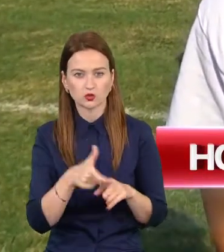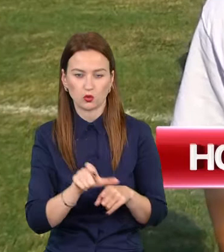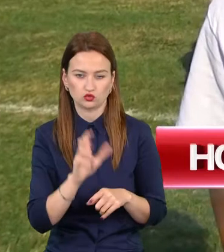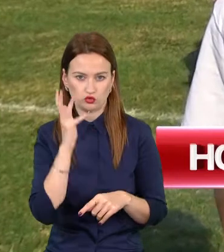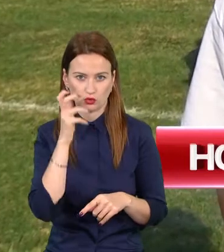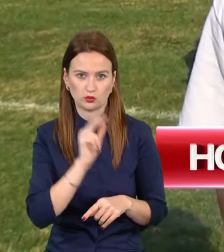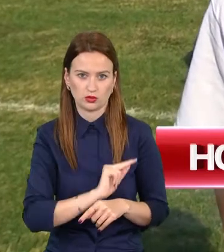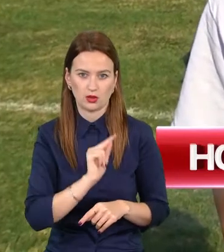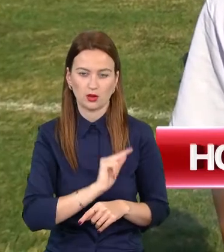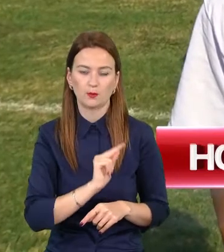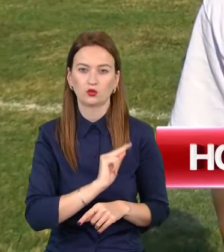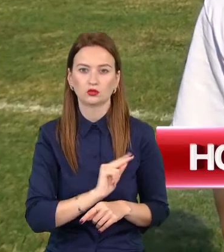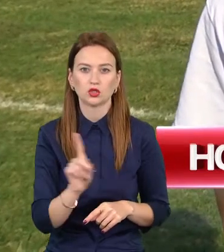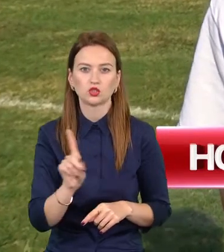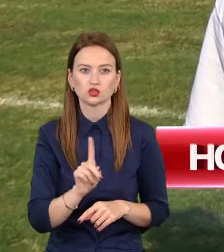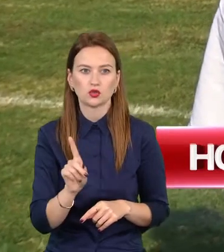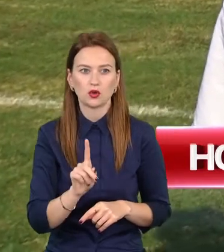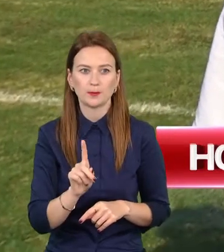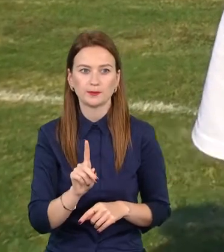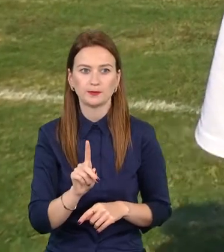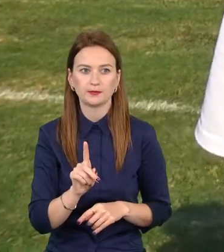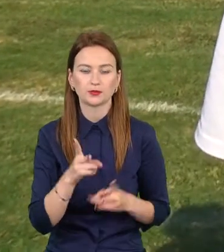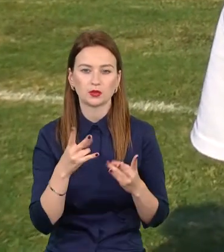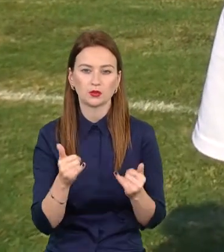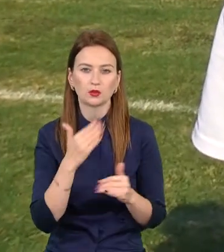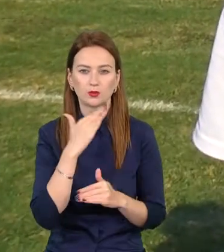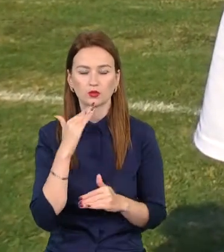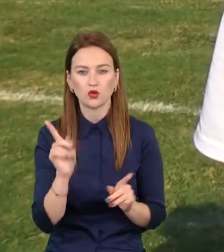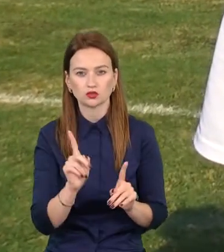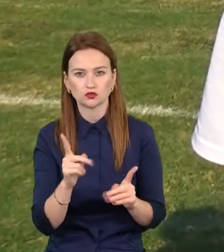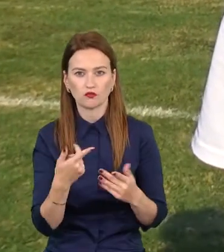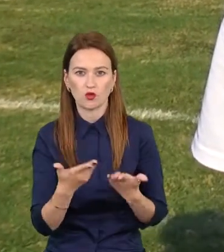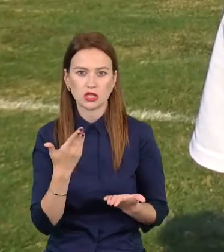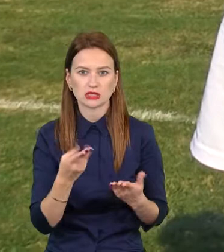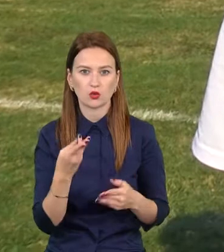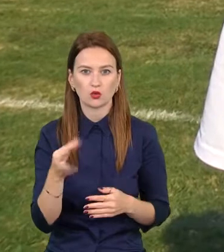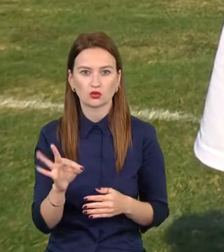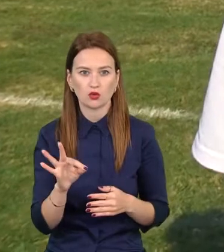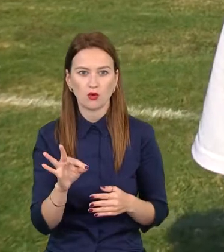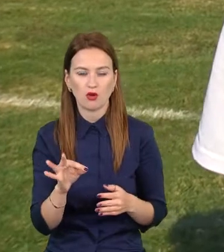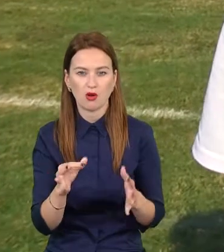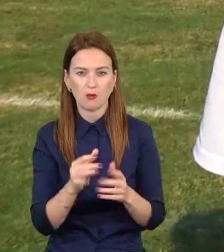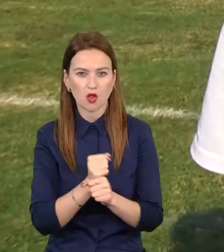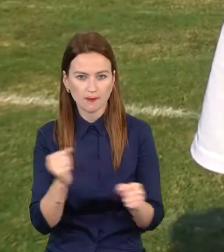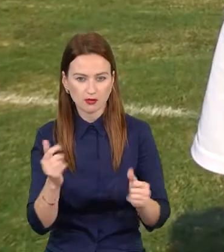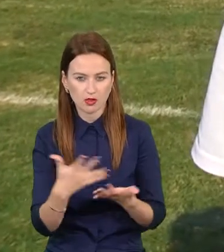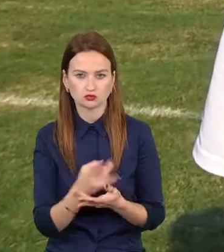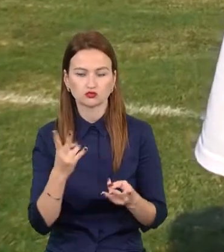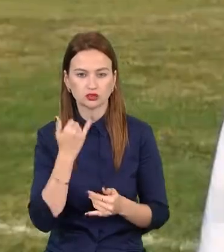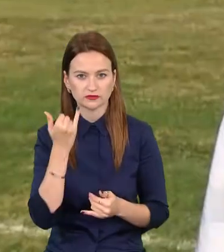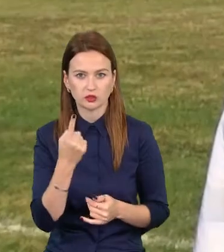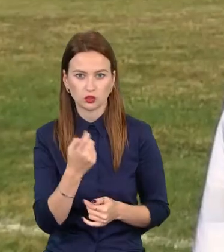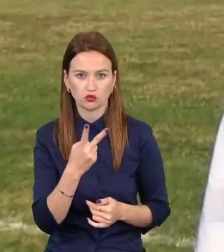робота, що много чого, якщо якийсь боєприпас знайшов, треба дзвонити на